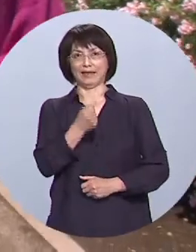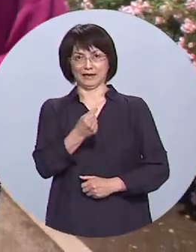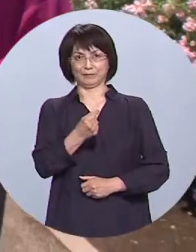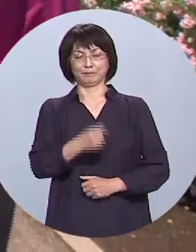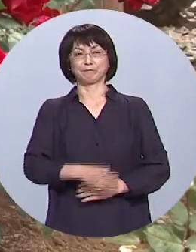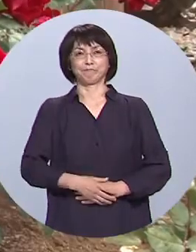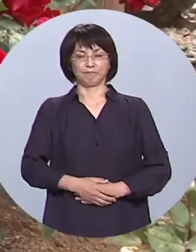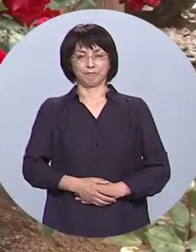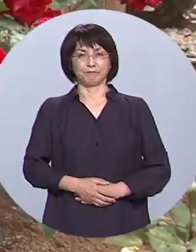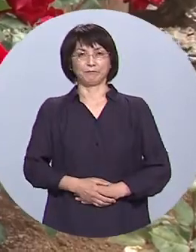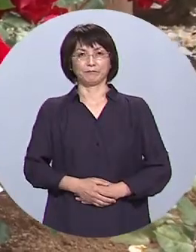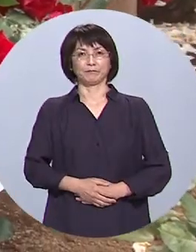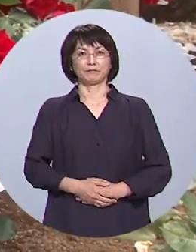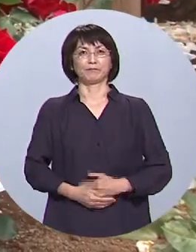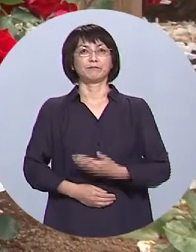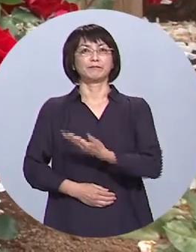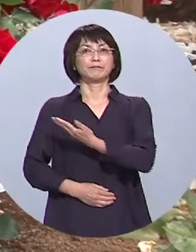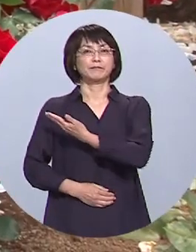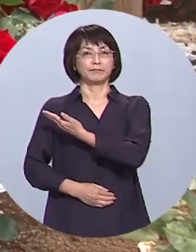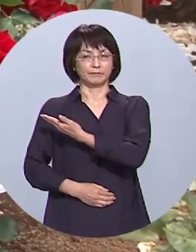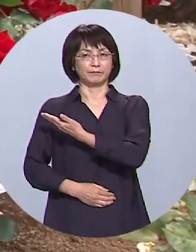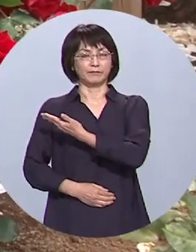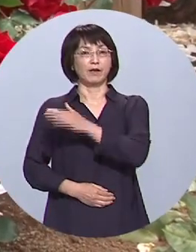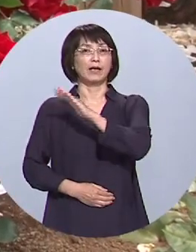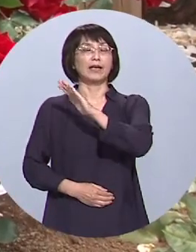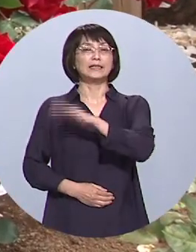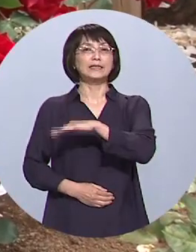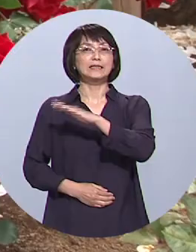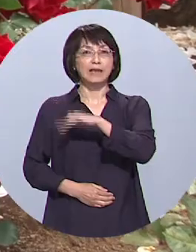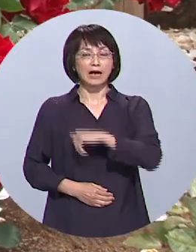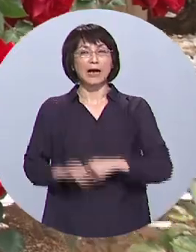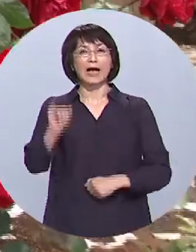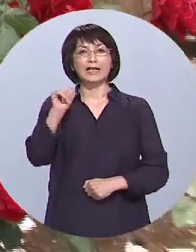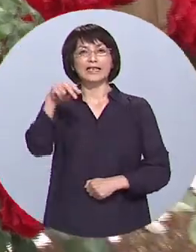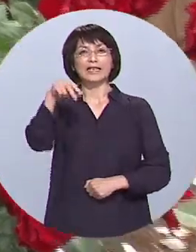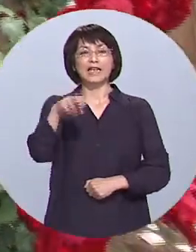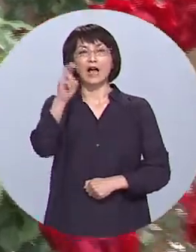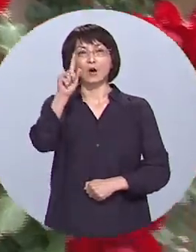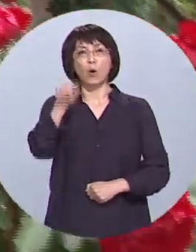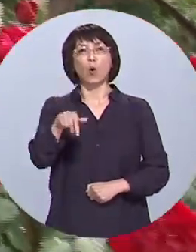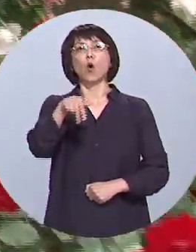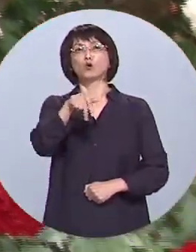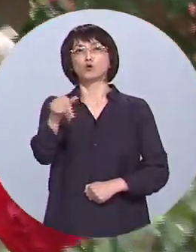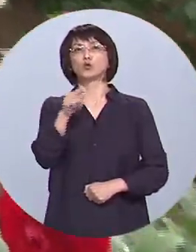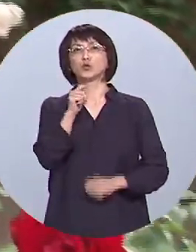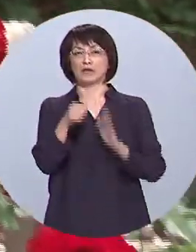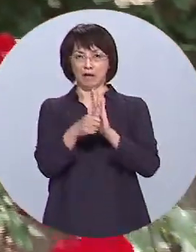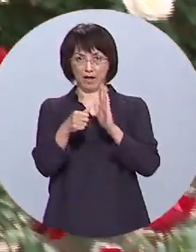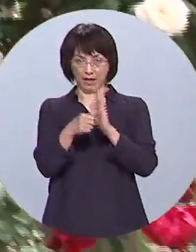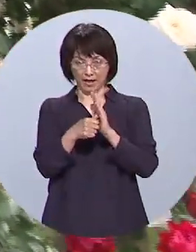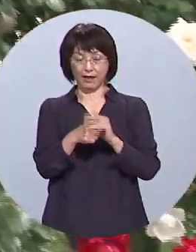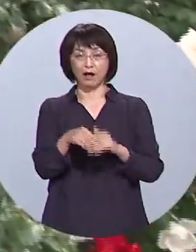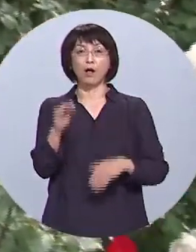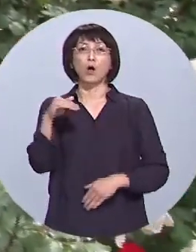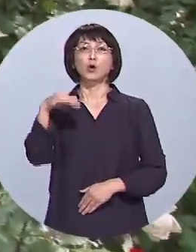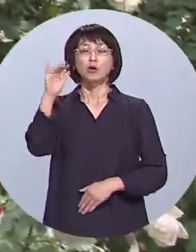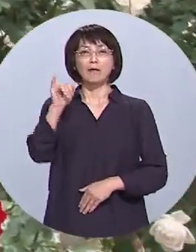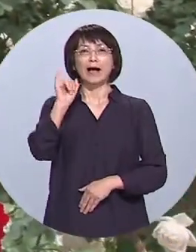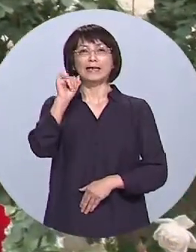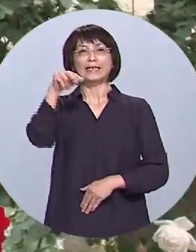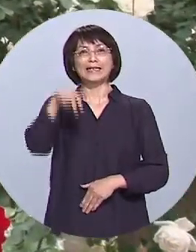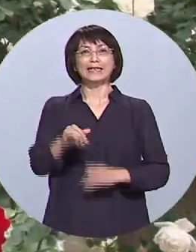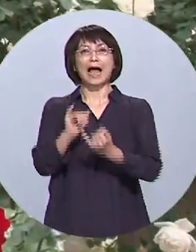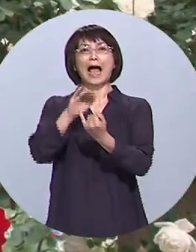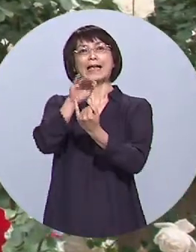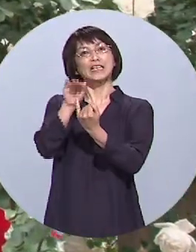です、はい、こちらですか、はい、 まず下が稲ローズ、 稲ローズ、 はいはい、上が稲姫。あ、 上が